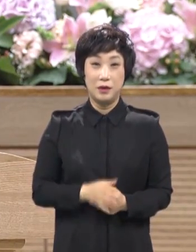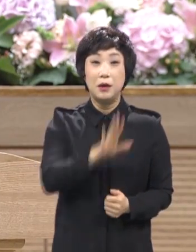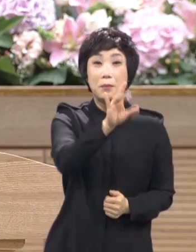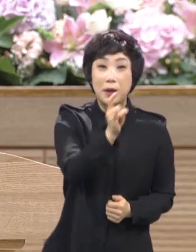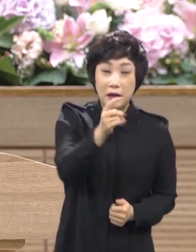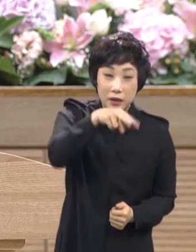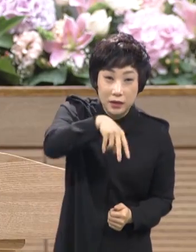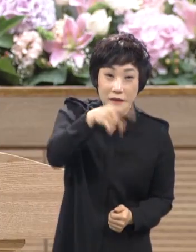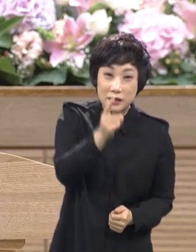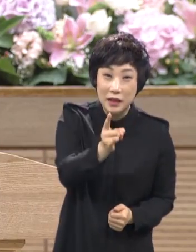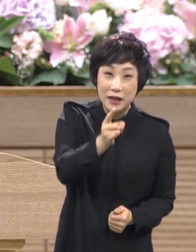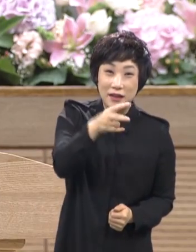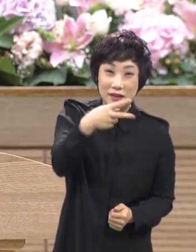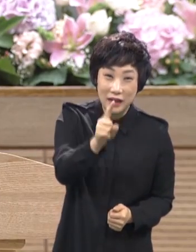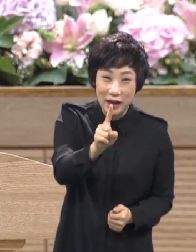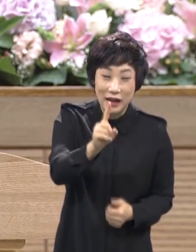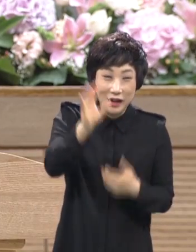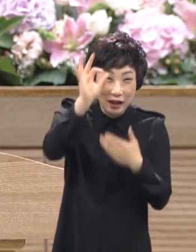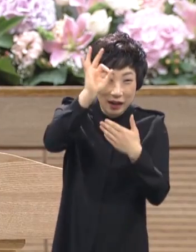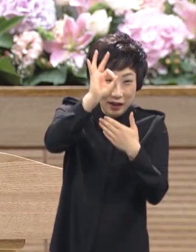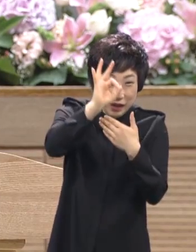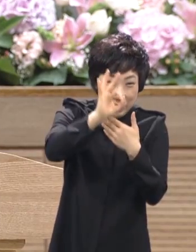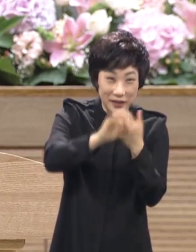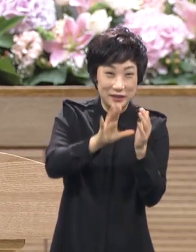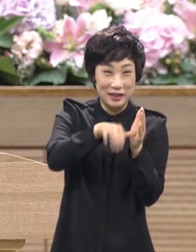벳세다의 전용 노을이